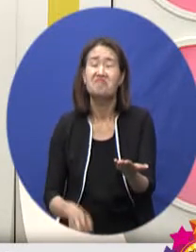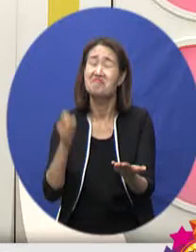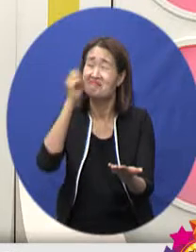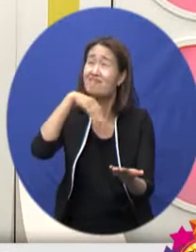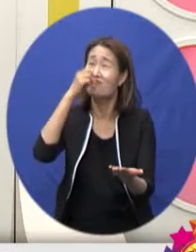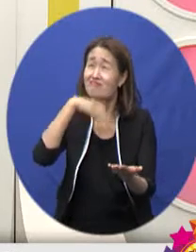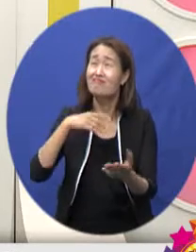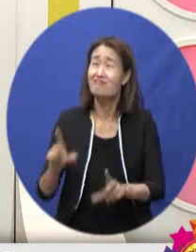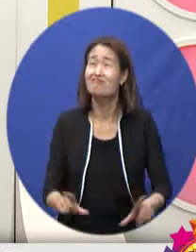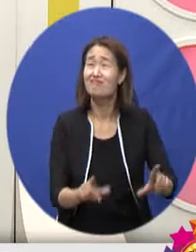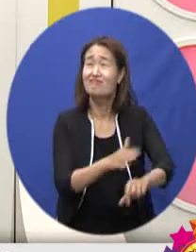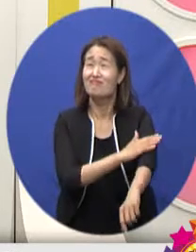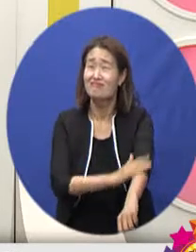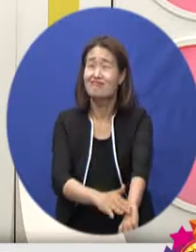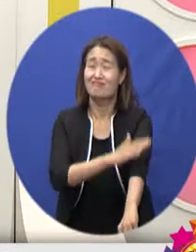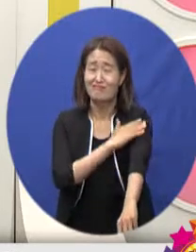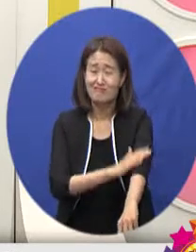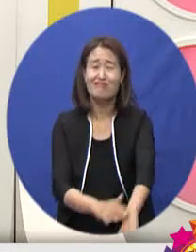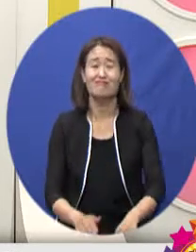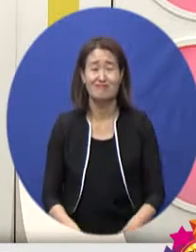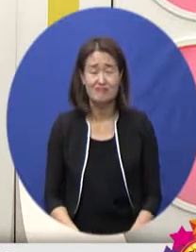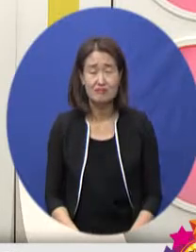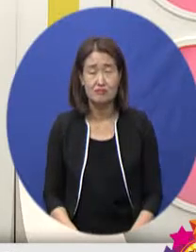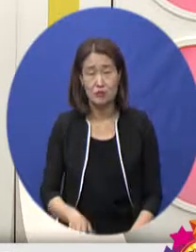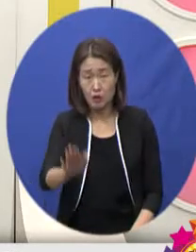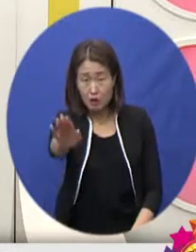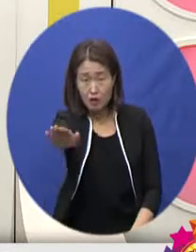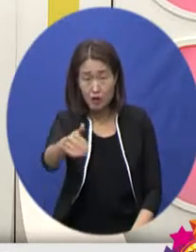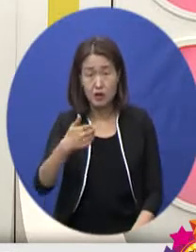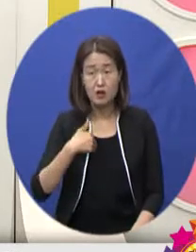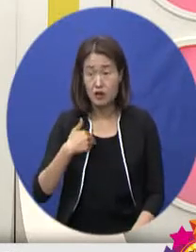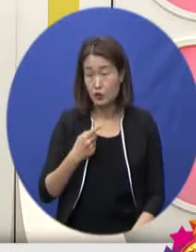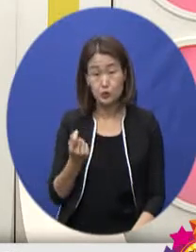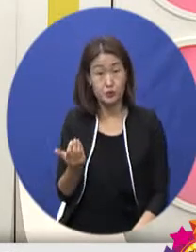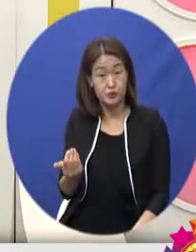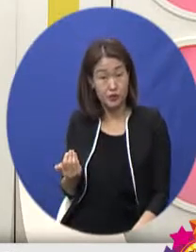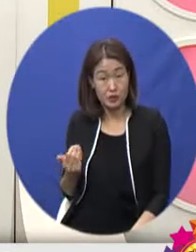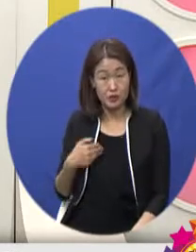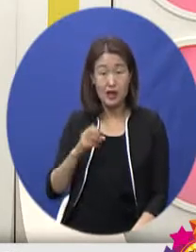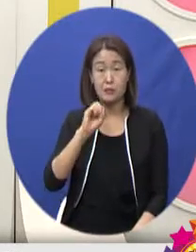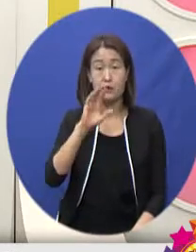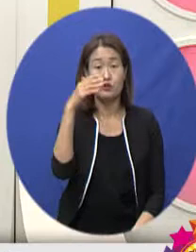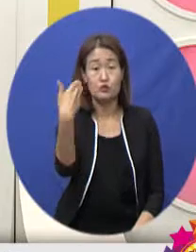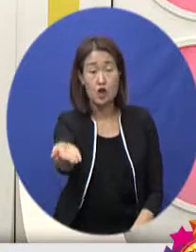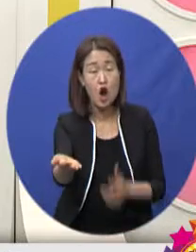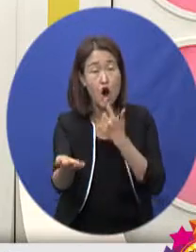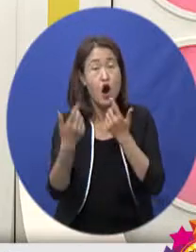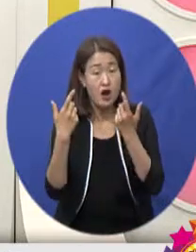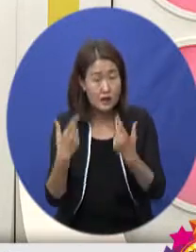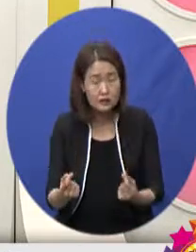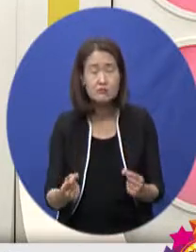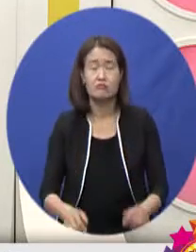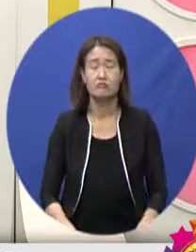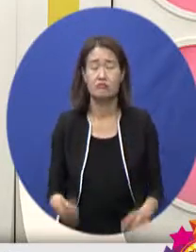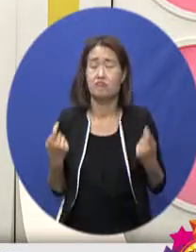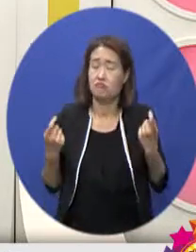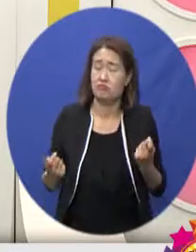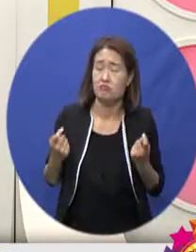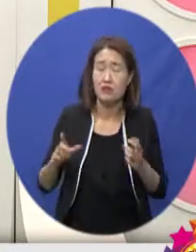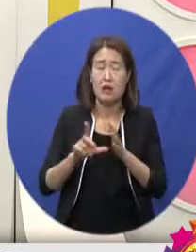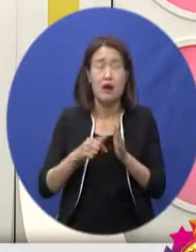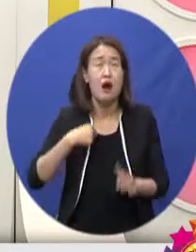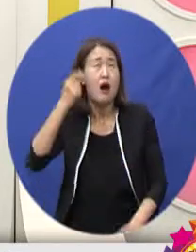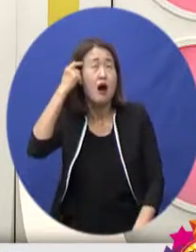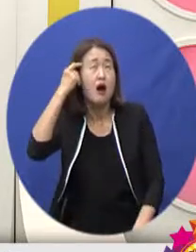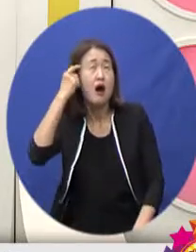그럭저럭 그냥 지내고 있어요. 잘 지내셨군요. 아버님, 저희가 조금 전에도 말씀드렸지만 이렇게 나들이 철이 되면 생각난